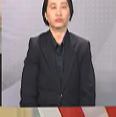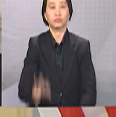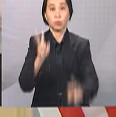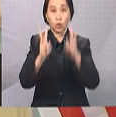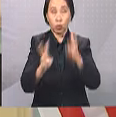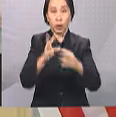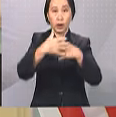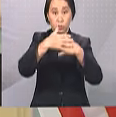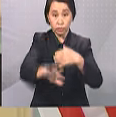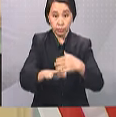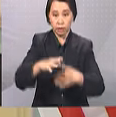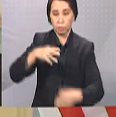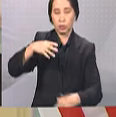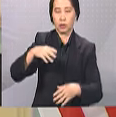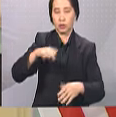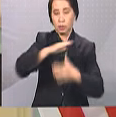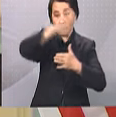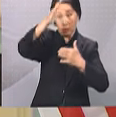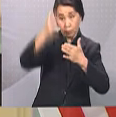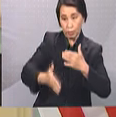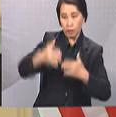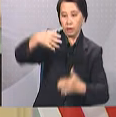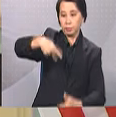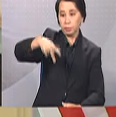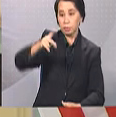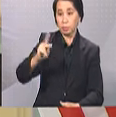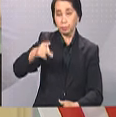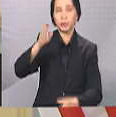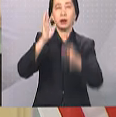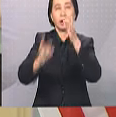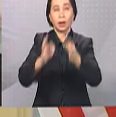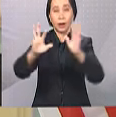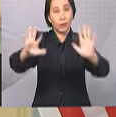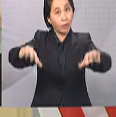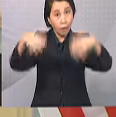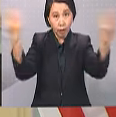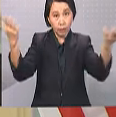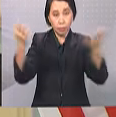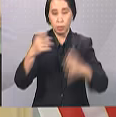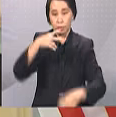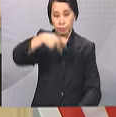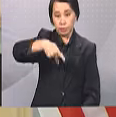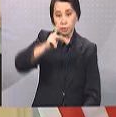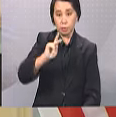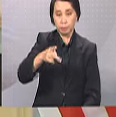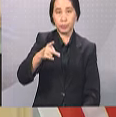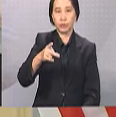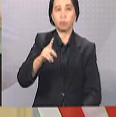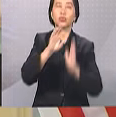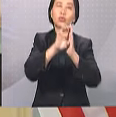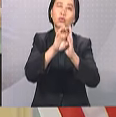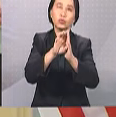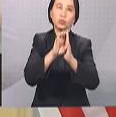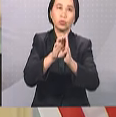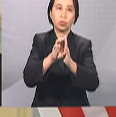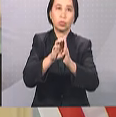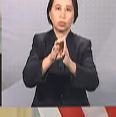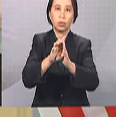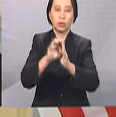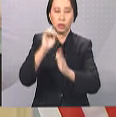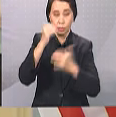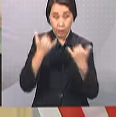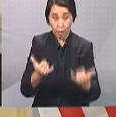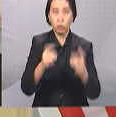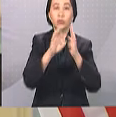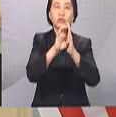Walaupun selepas PKP sekalipun, saya dah sebutkan bahawa walaupun PKP ditamatkan hari ini misalnya, besok bukan bahawa